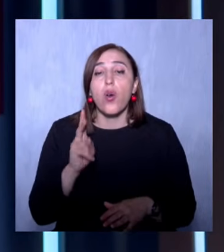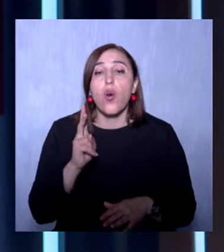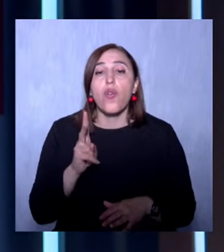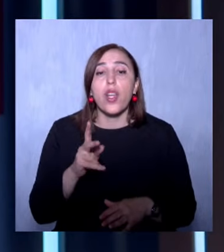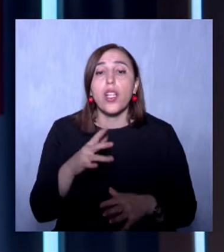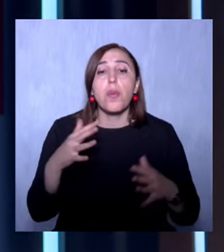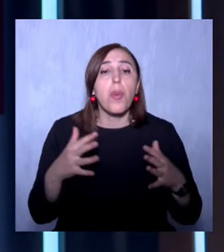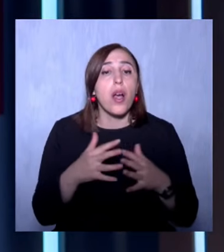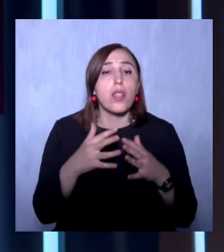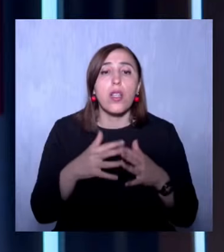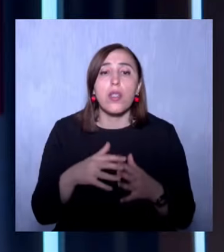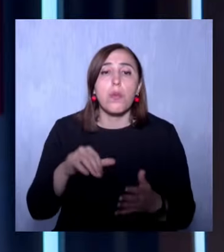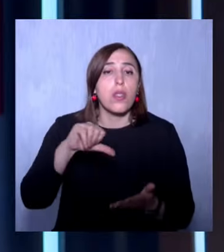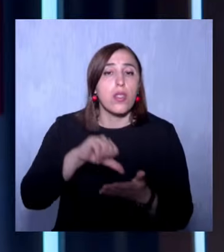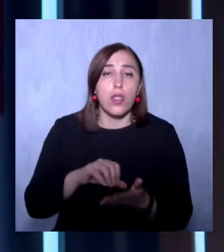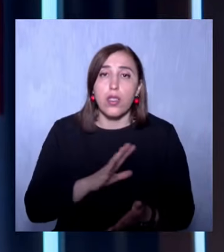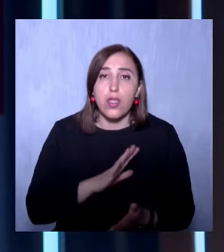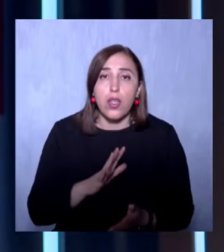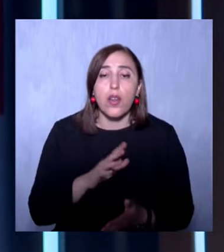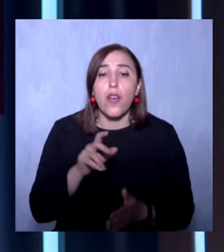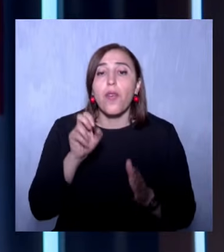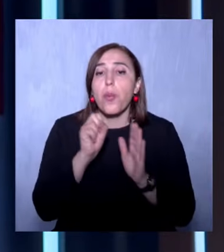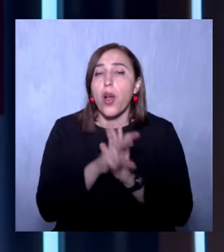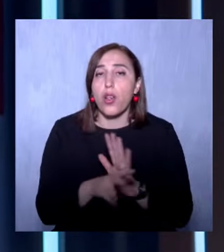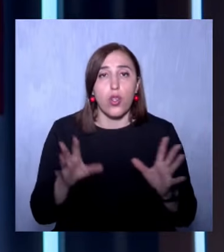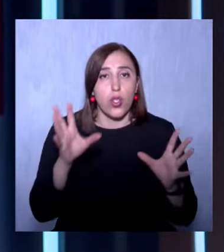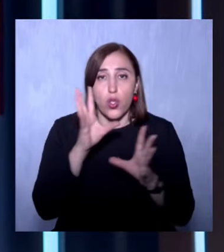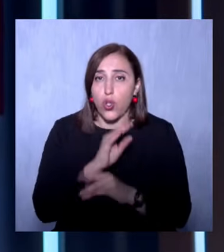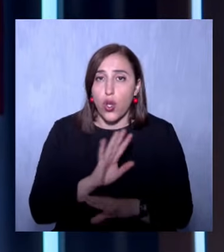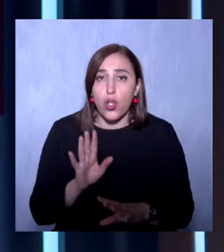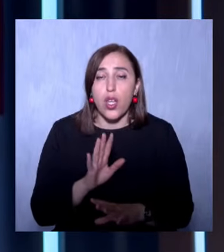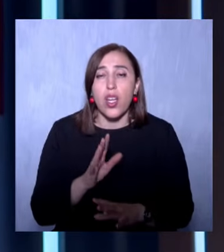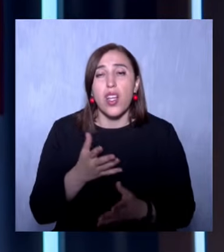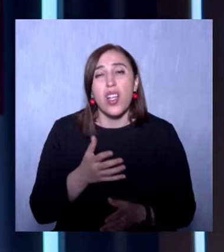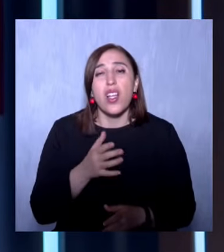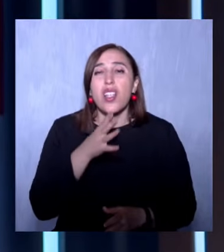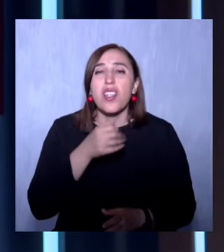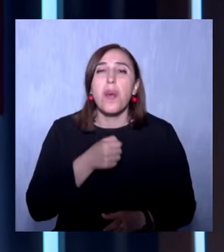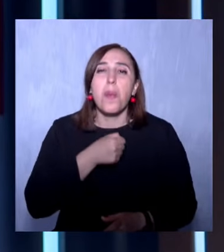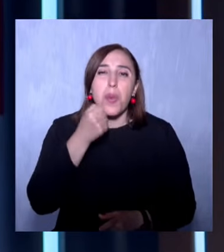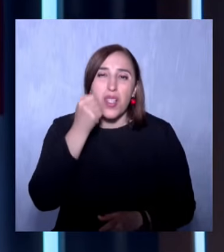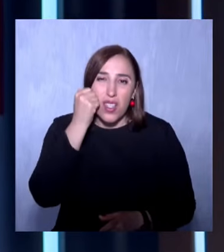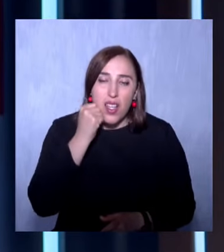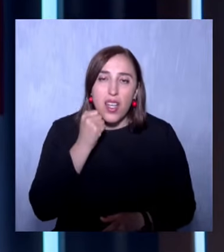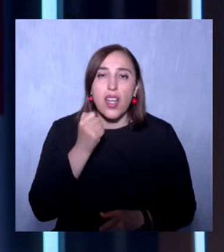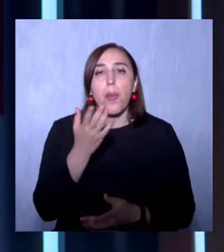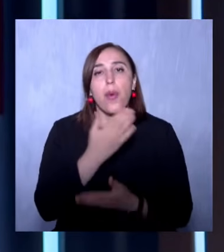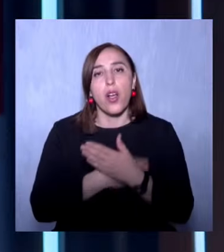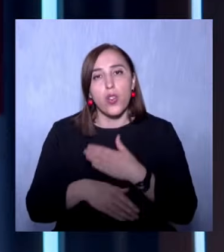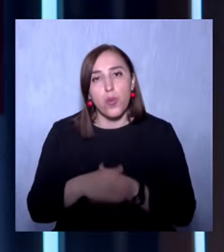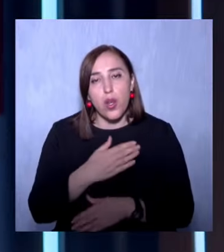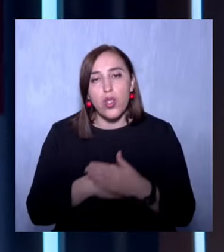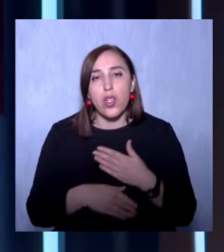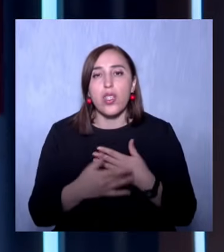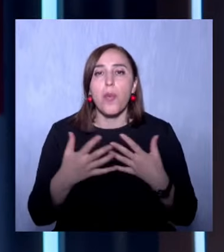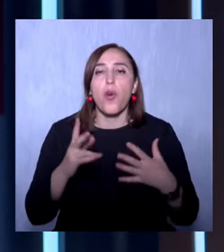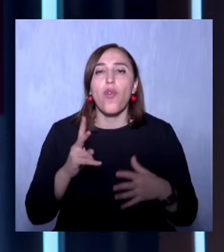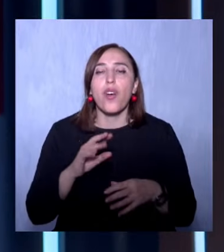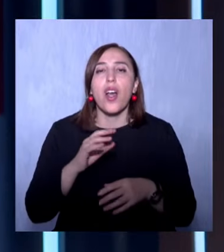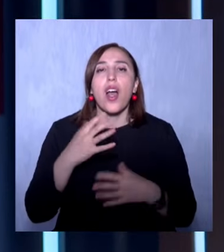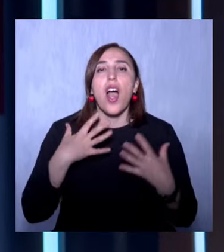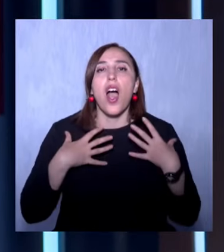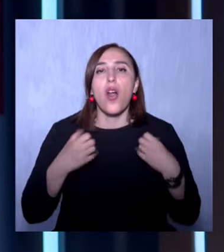չեն մասնակցել պատերազմին, չեն էլ հասցրել փախչել, հիմնականում տարեցներ, հաշմանդամություն ունեցող կամ տարբեր